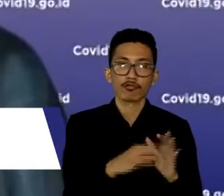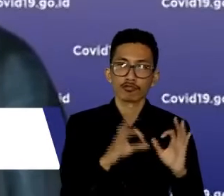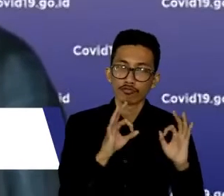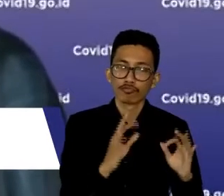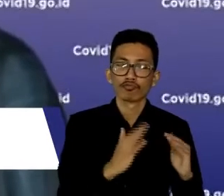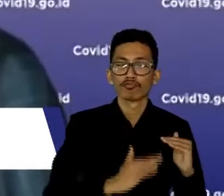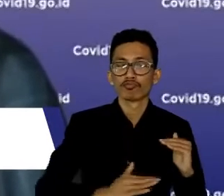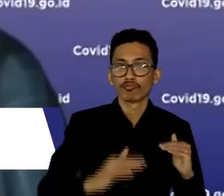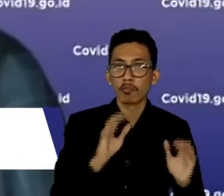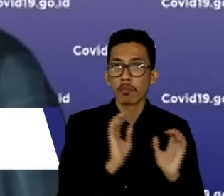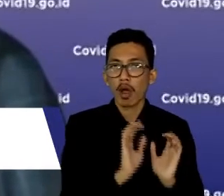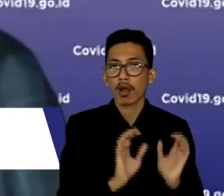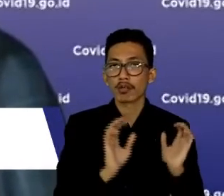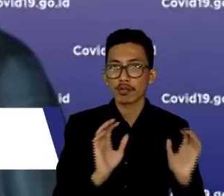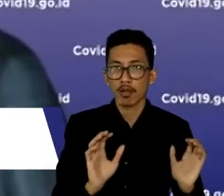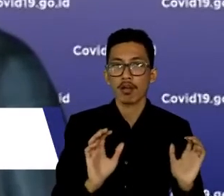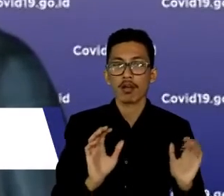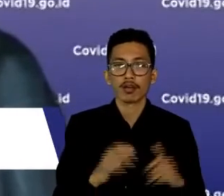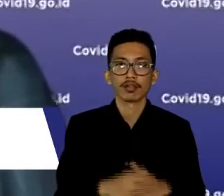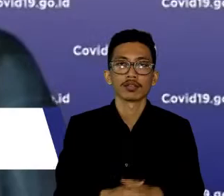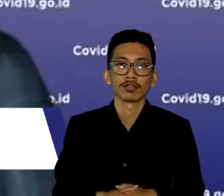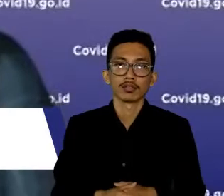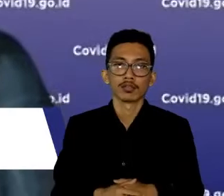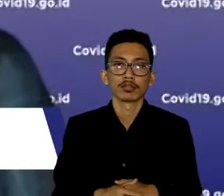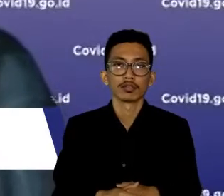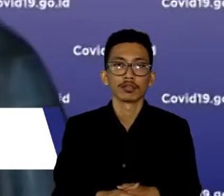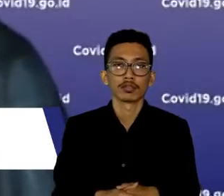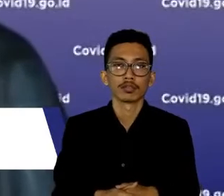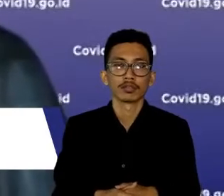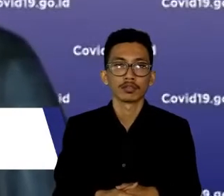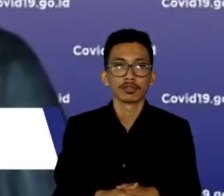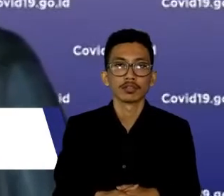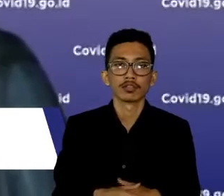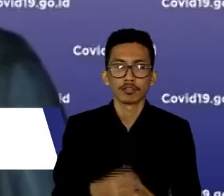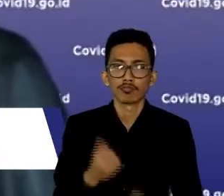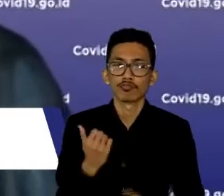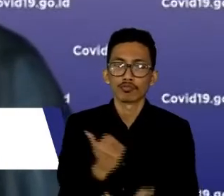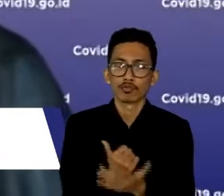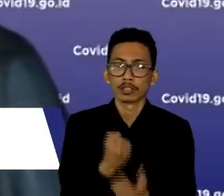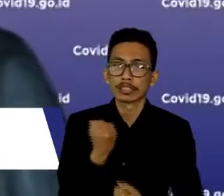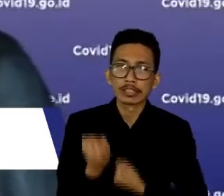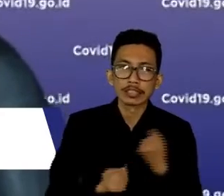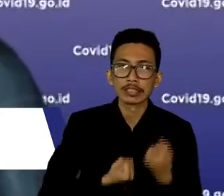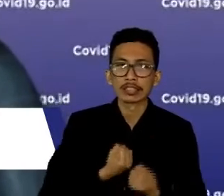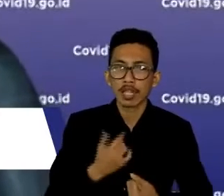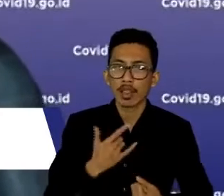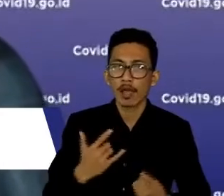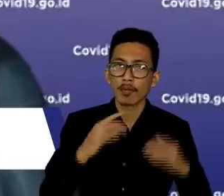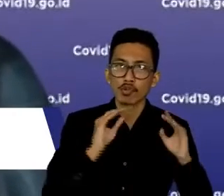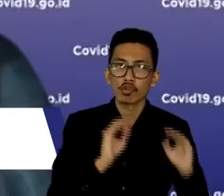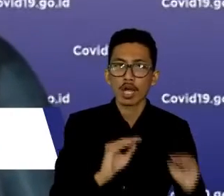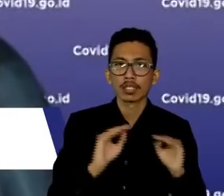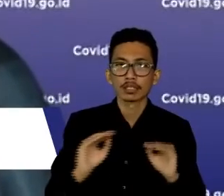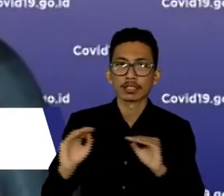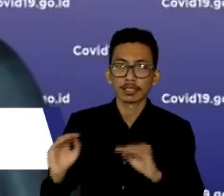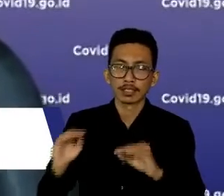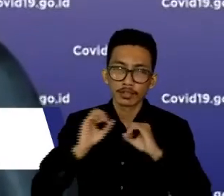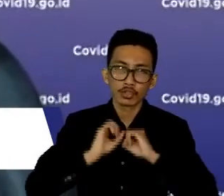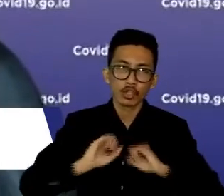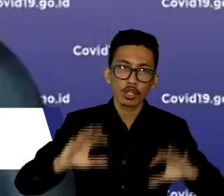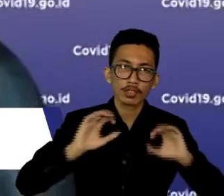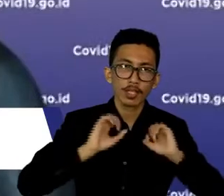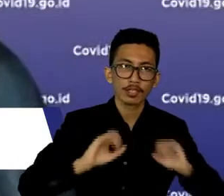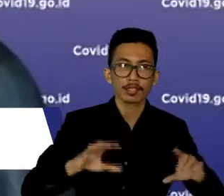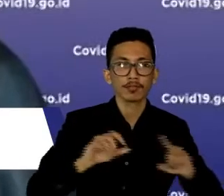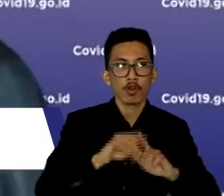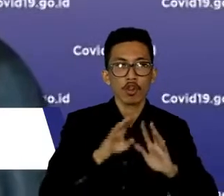dilakukan. Intinya tetap melanjutkan apa yang sudah dilakukan, kalau bisa terus ditingkatkan edukasi dan sosialisasi terutama terkait